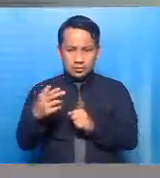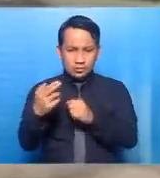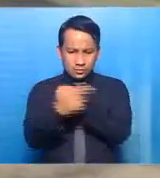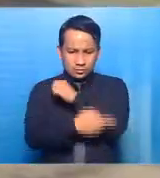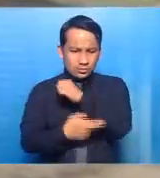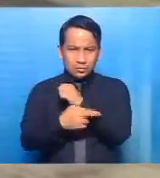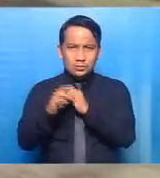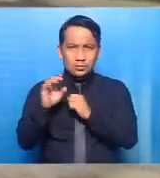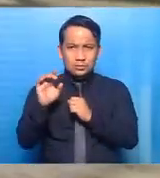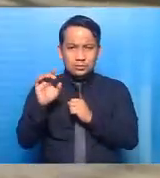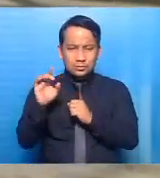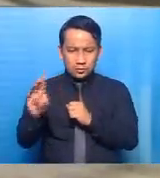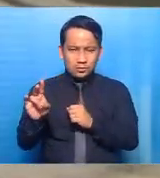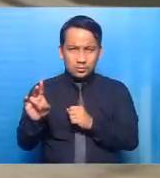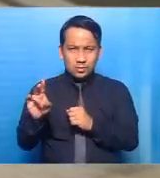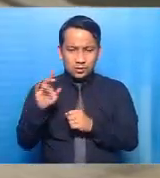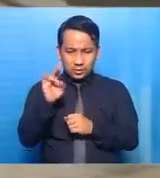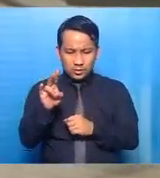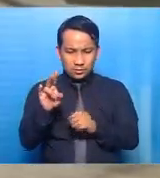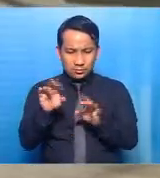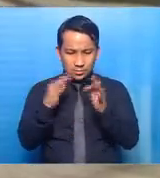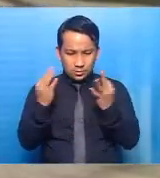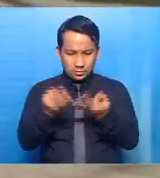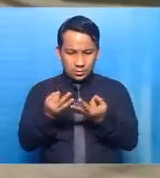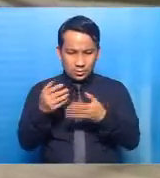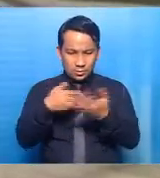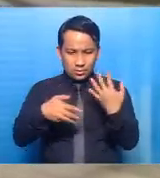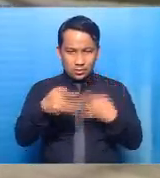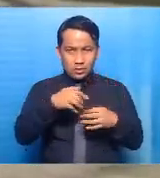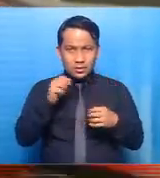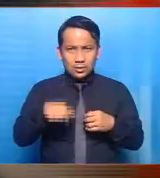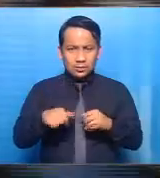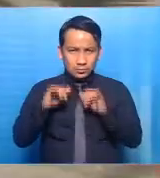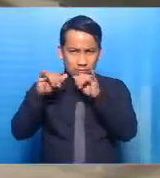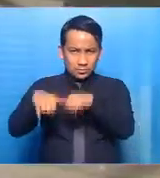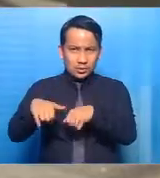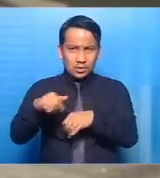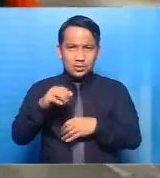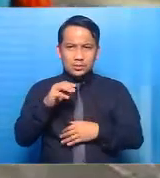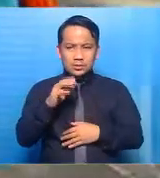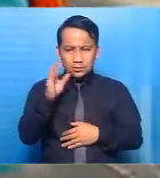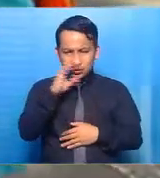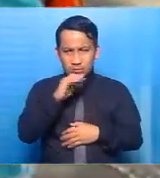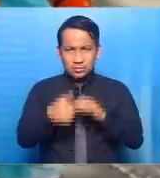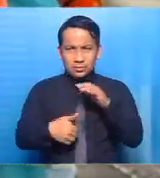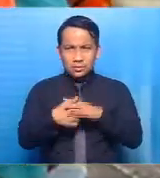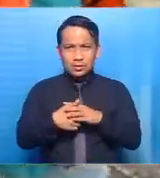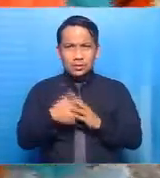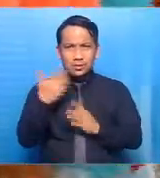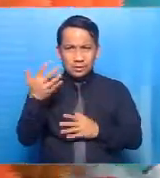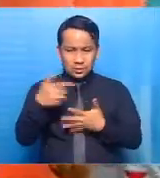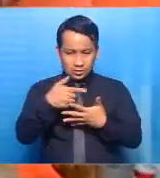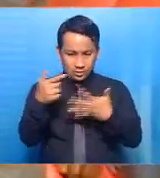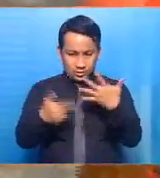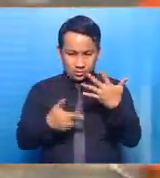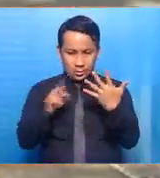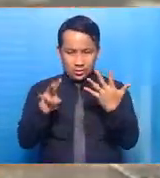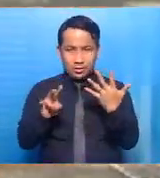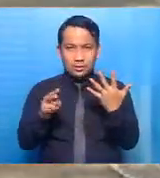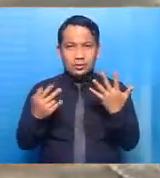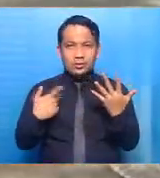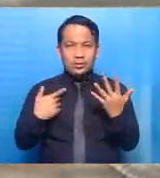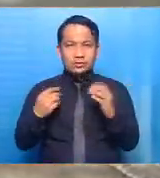7. Pinatest din ang 7 kaanak niya na nakasalamuha sa pananatili niya sa Mandawi. Lumabas na 5 sa 7 kaanak niya